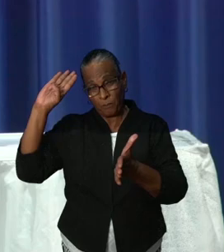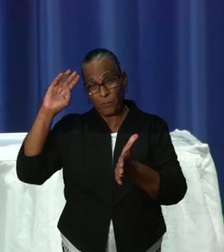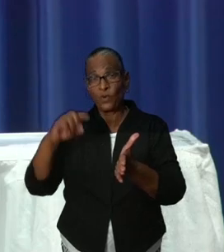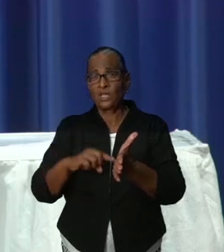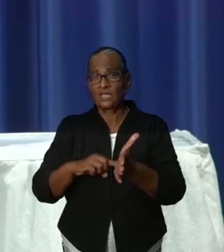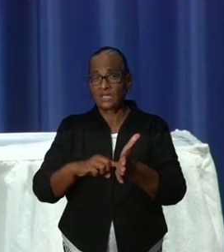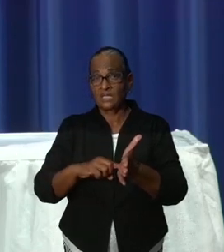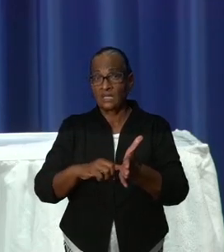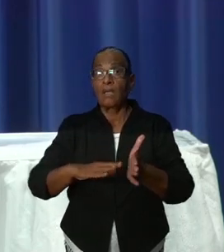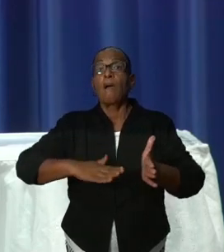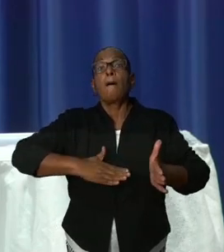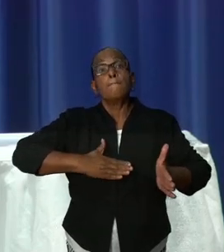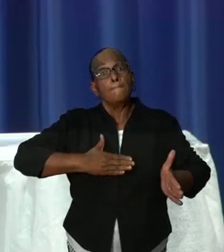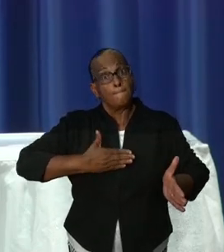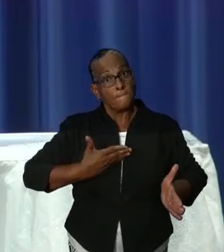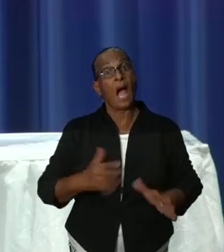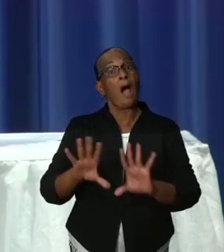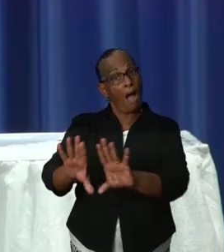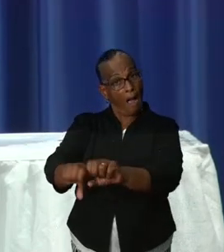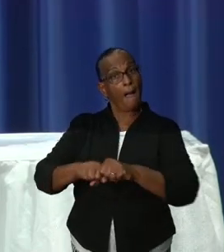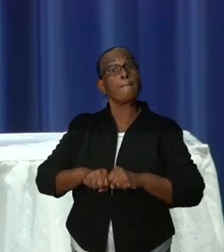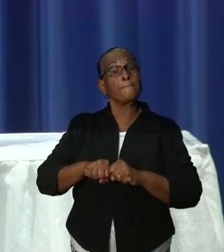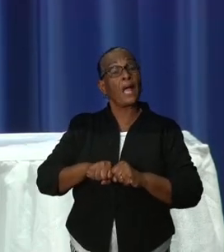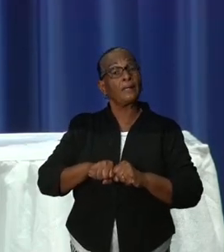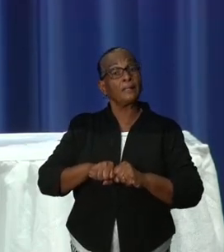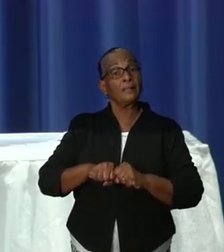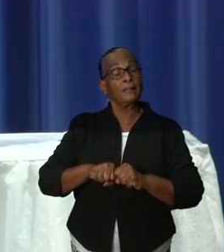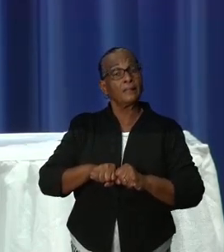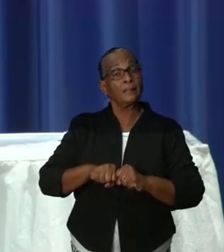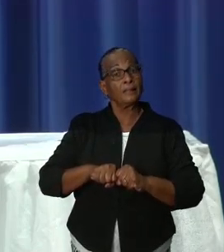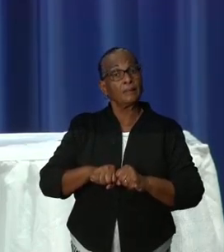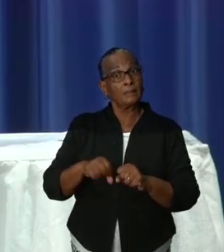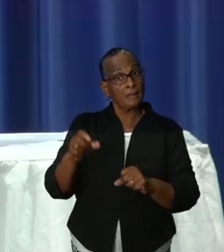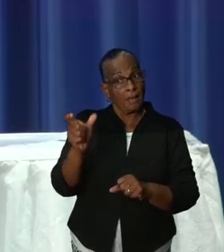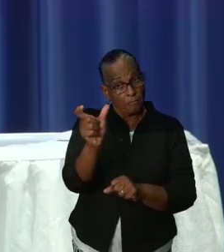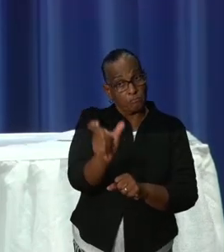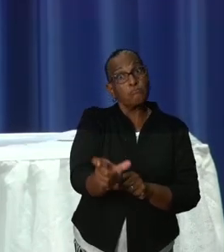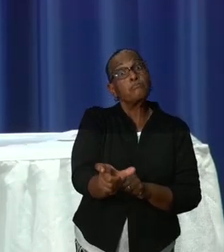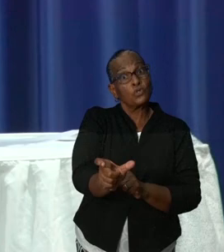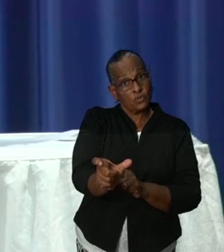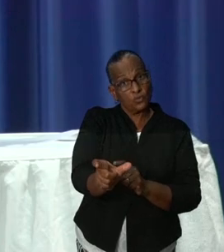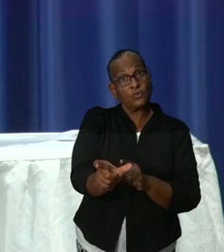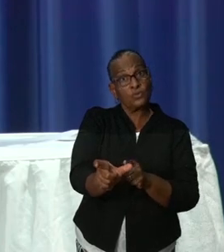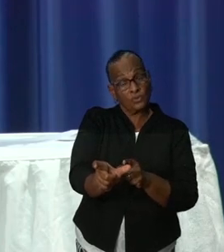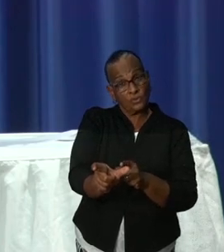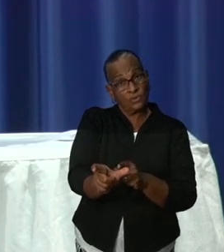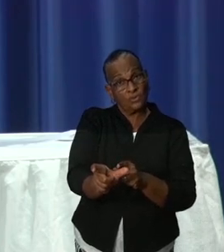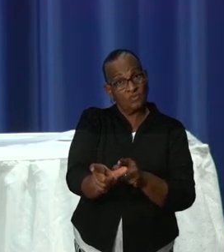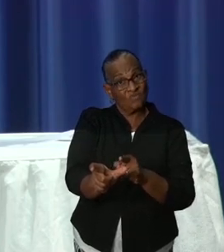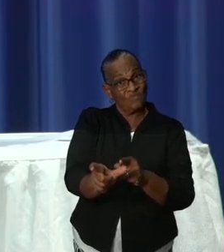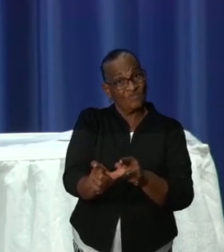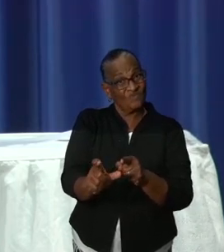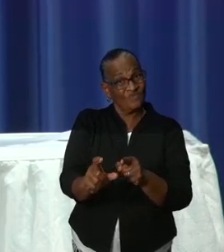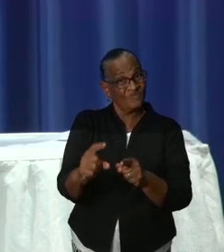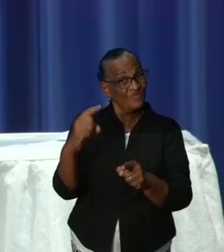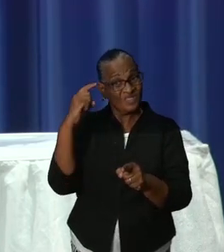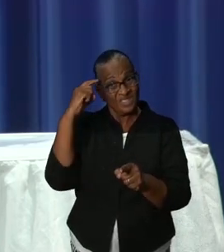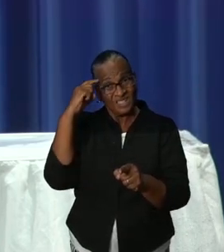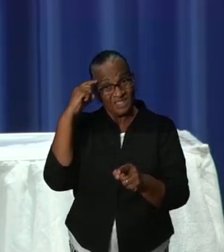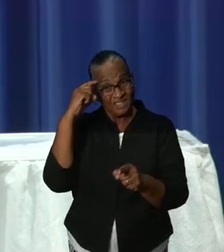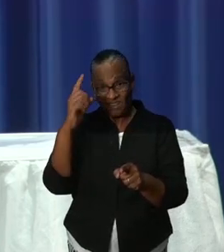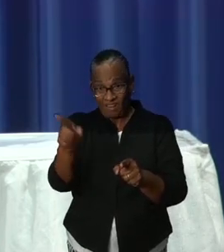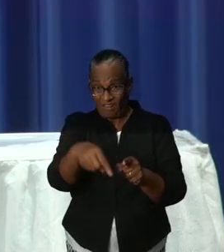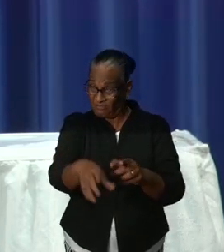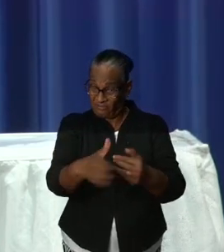de bevoegdheid om te kunnen optreden tegen personen die een gevaar voor zichzelf